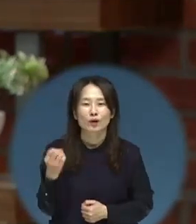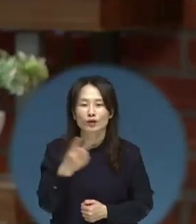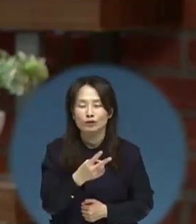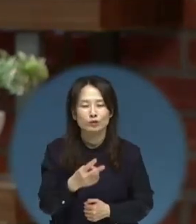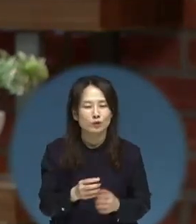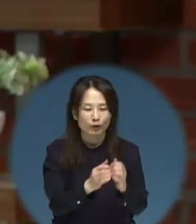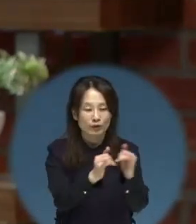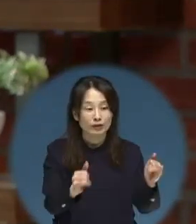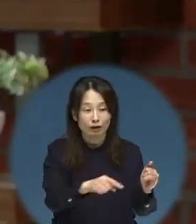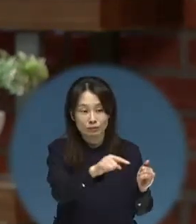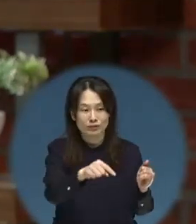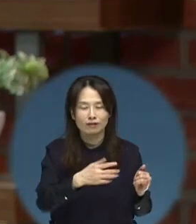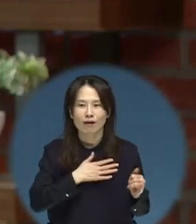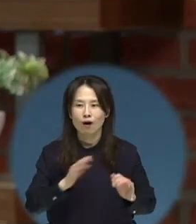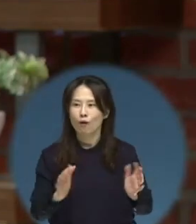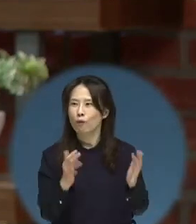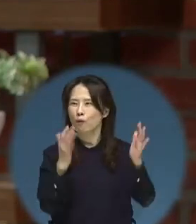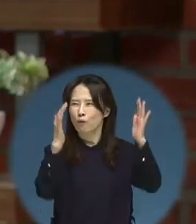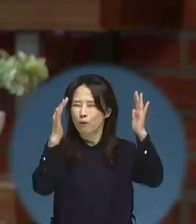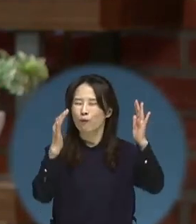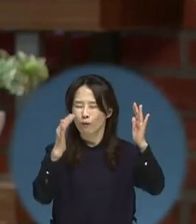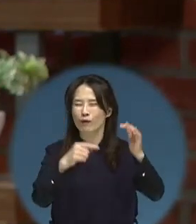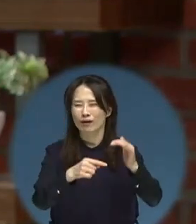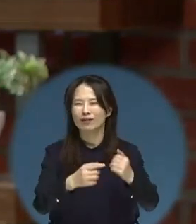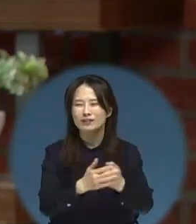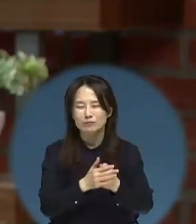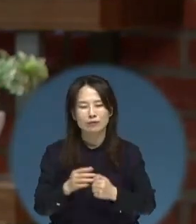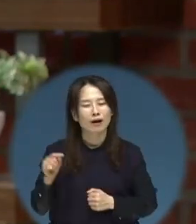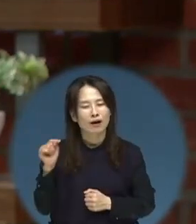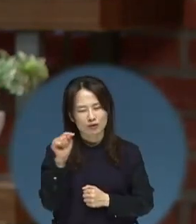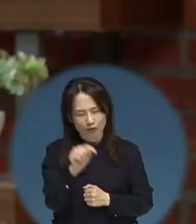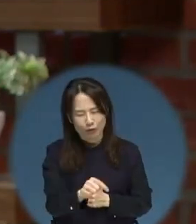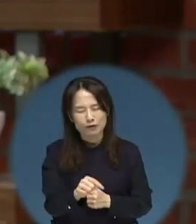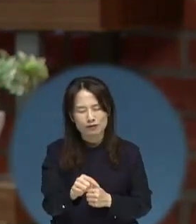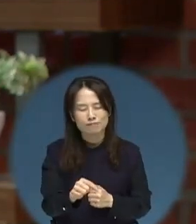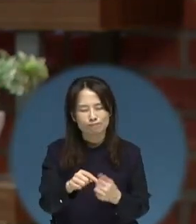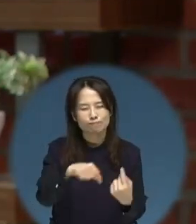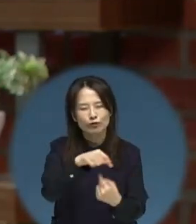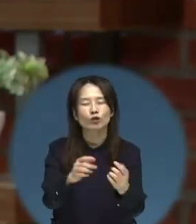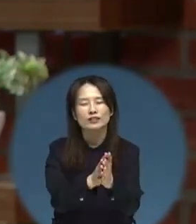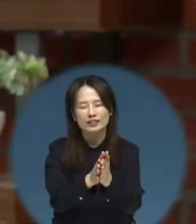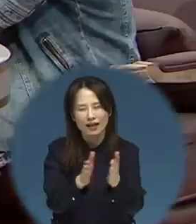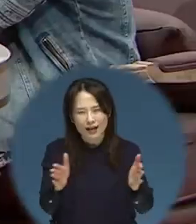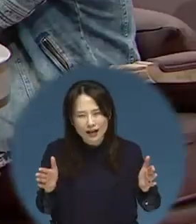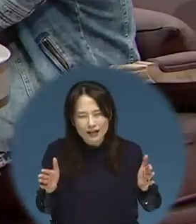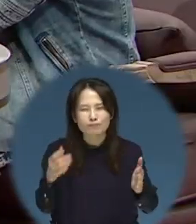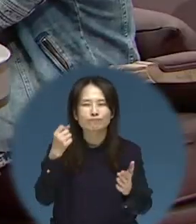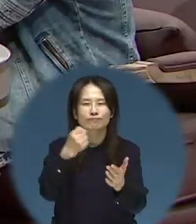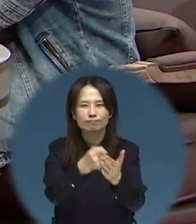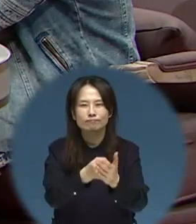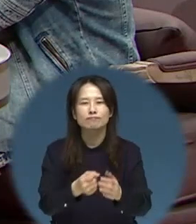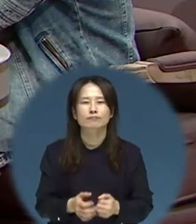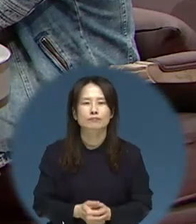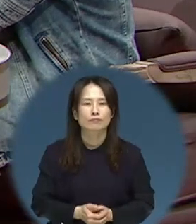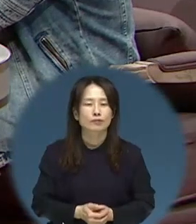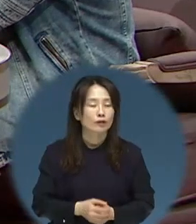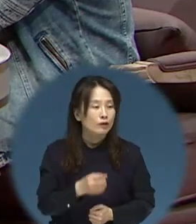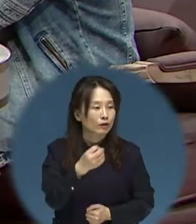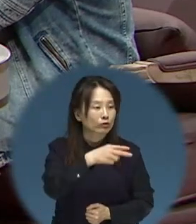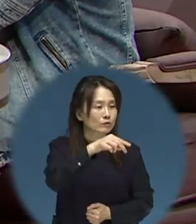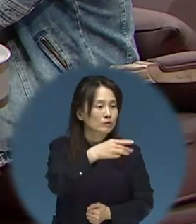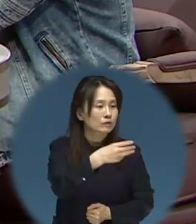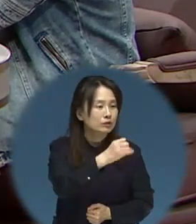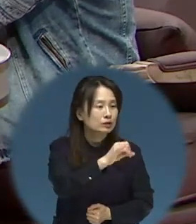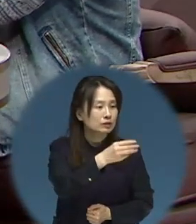너무 환영을 해주고 사랑해 줘갖고 아 여기서 살면은 행복하겠다 이런 생각이 들었어요. 그다음 스리랑카랑 멕시코는 또